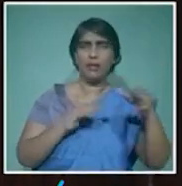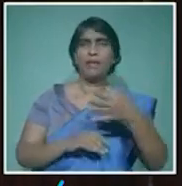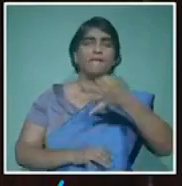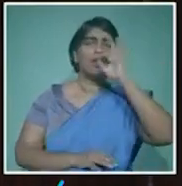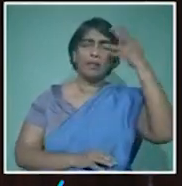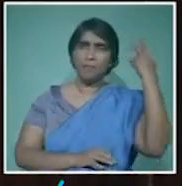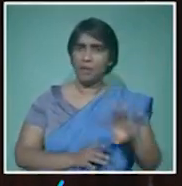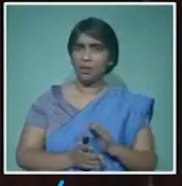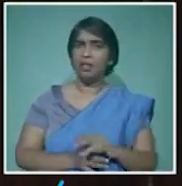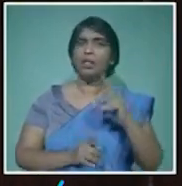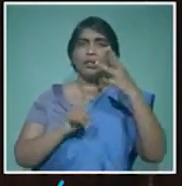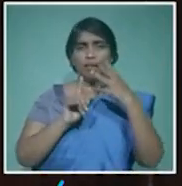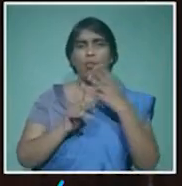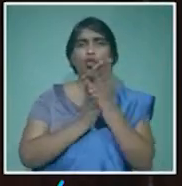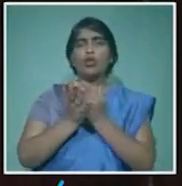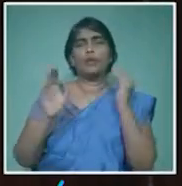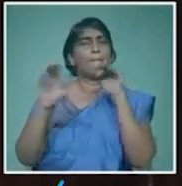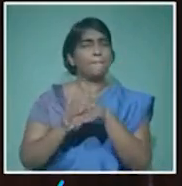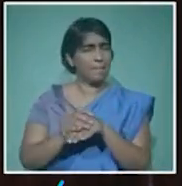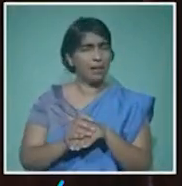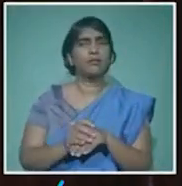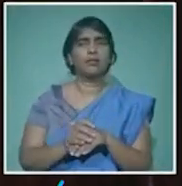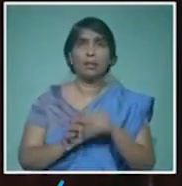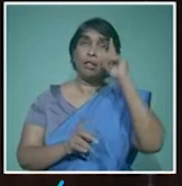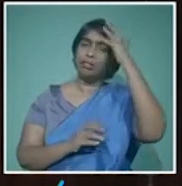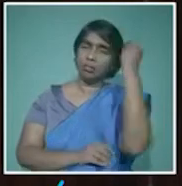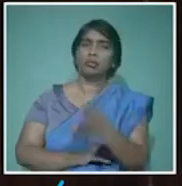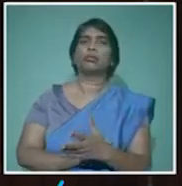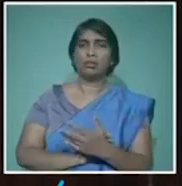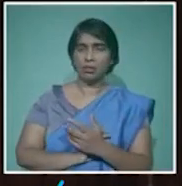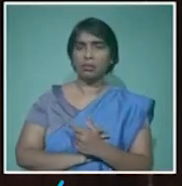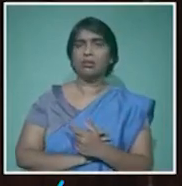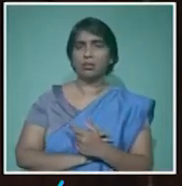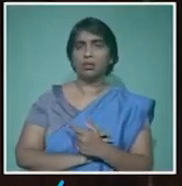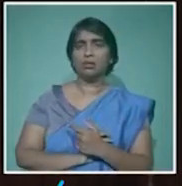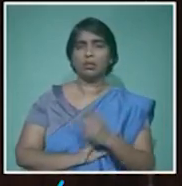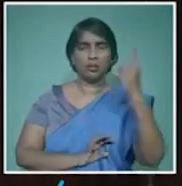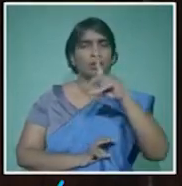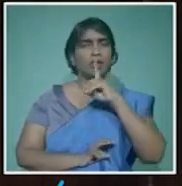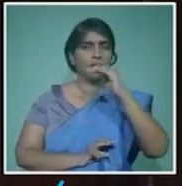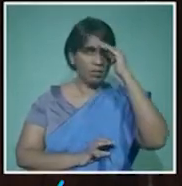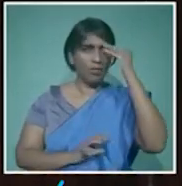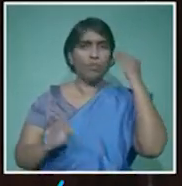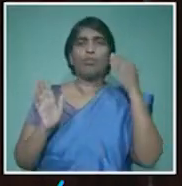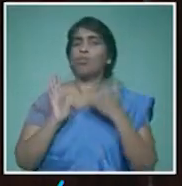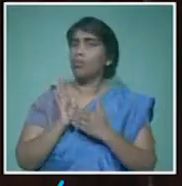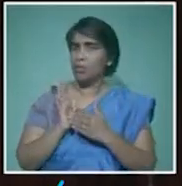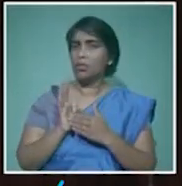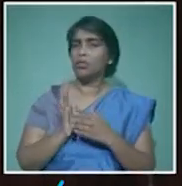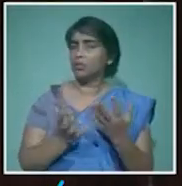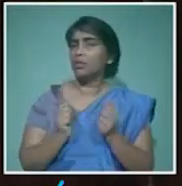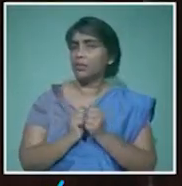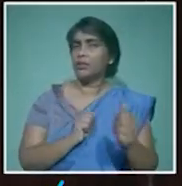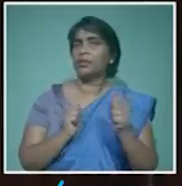වහබීලා මැරුණා. තව එක්කෙනෙක් කෝච්චියට පැන්නා. ඉතින් මම හිතනවා සභා ධර්මයේ දඬුවම් දෙනවා. දැන් නියෝජ්‍ය කතානායක පිරිනුම මේ පිළිබඳව අවශ්‍ය